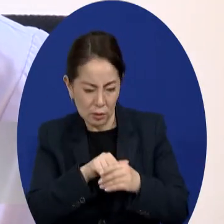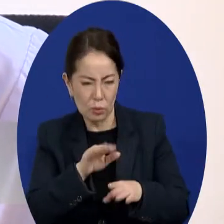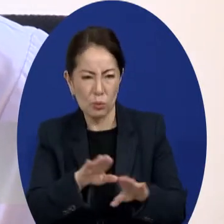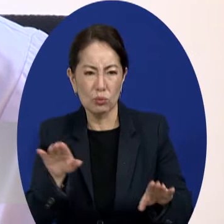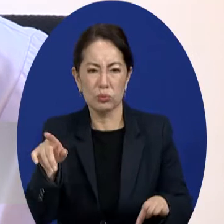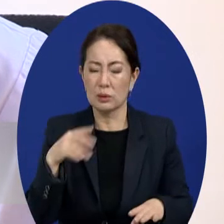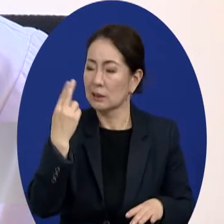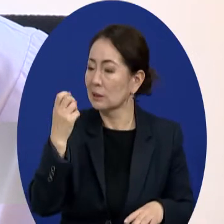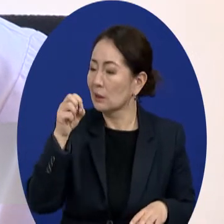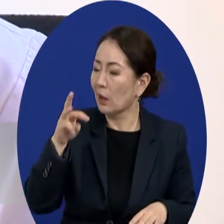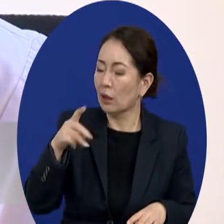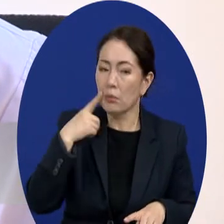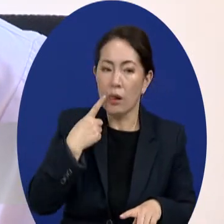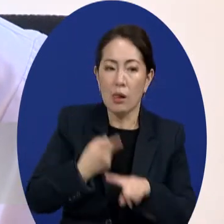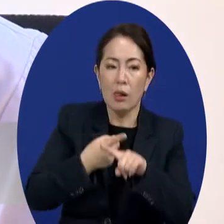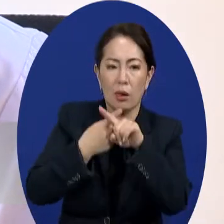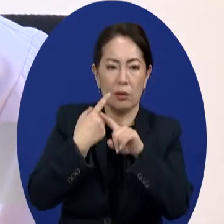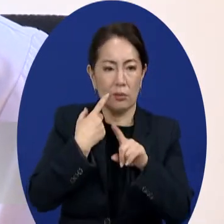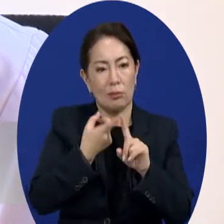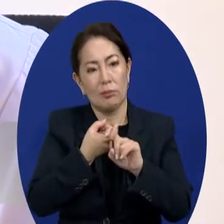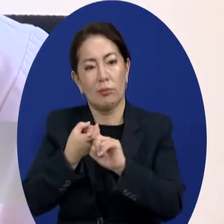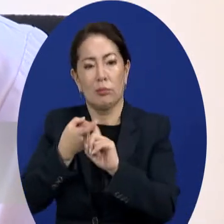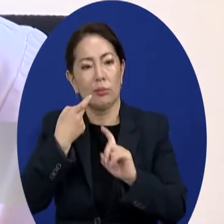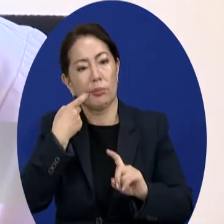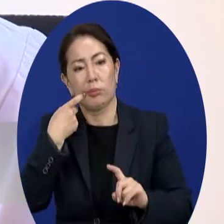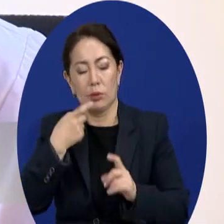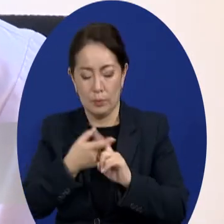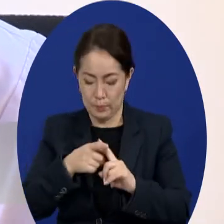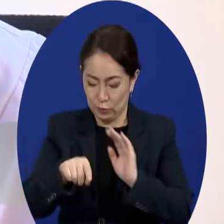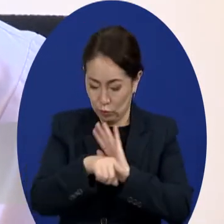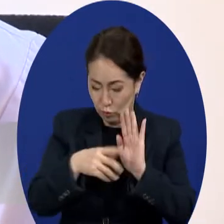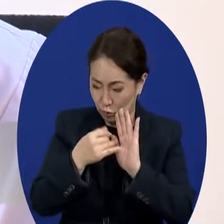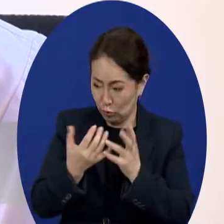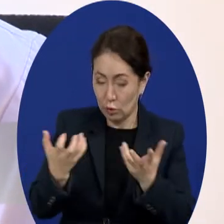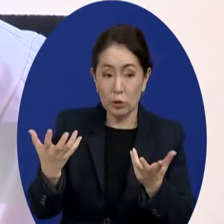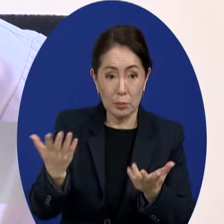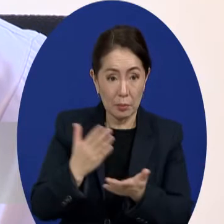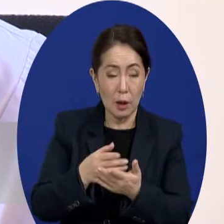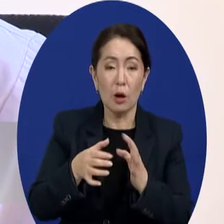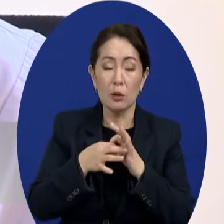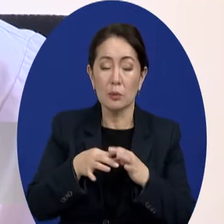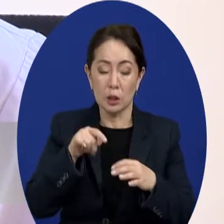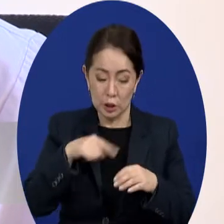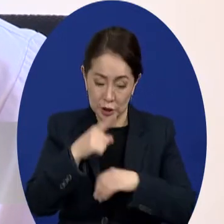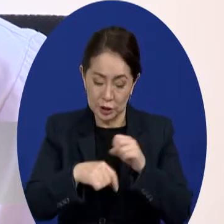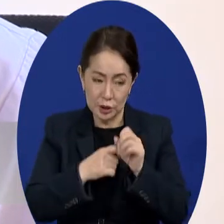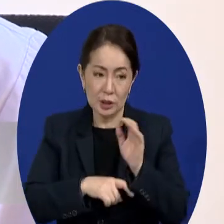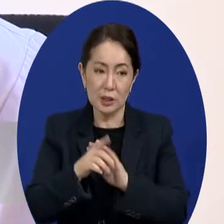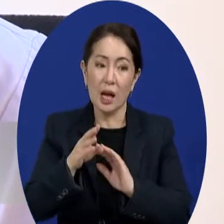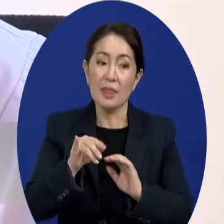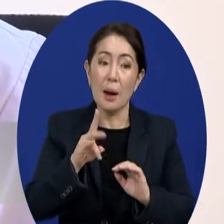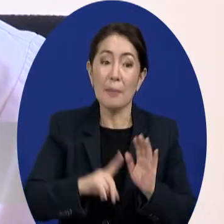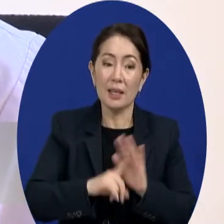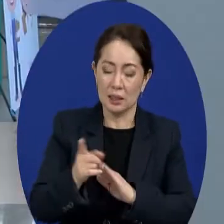тэр цахим хэнтрүүлэн хэрэглээтэй холбоотой сөрөг үр дагаврууд нь одоо мэддэгдхүүц болж ирсэнтэй холбоотойгоор энэ жиллээс намраас эхлээд бол